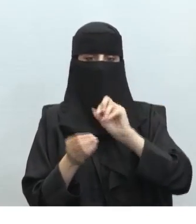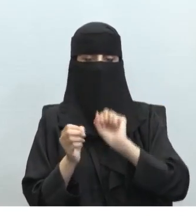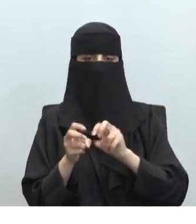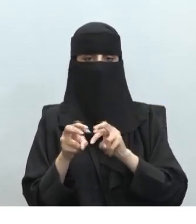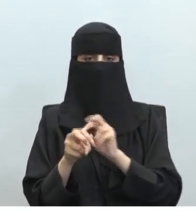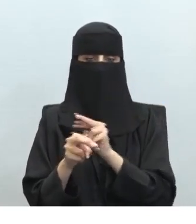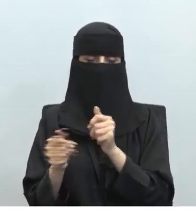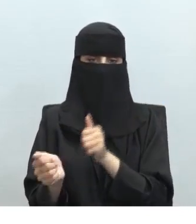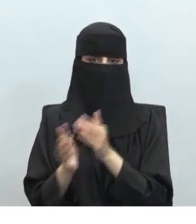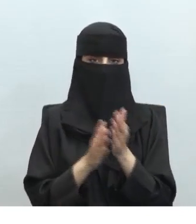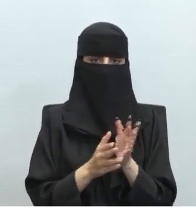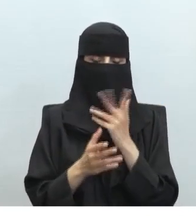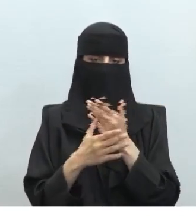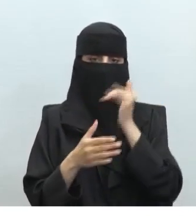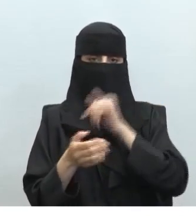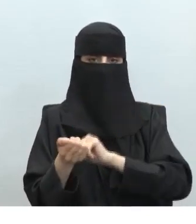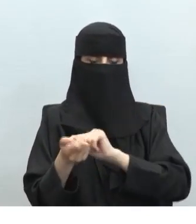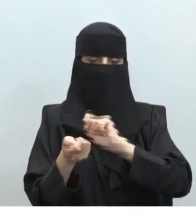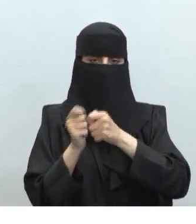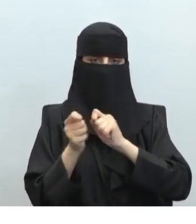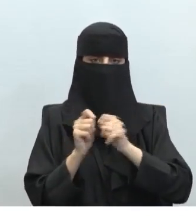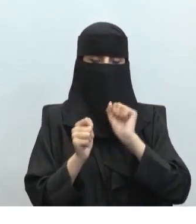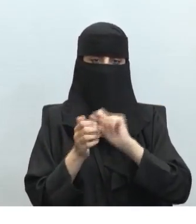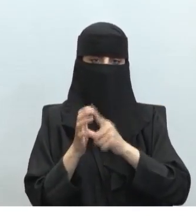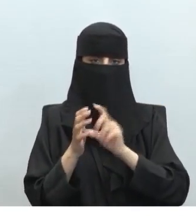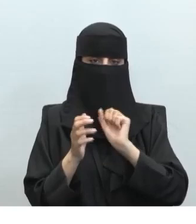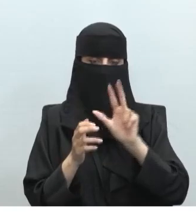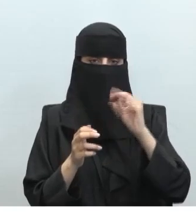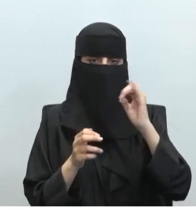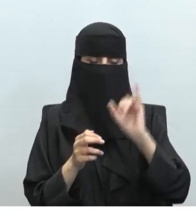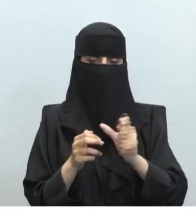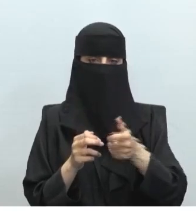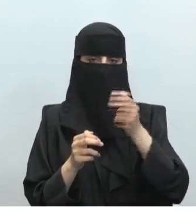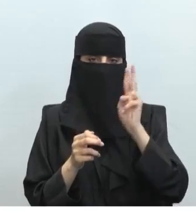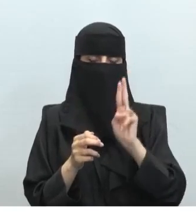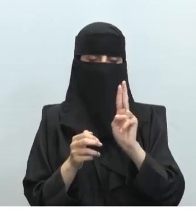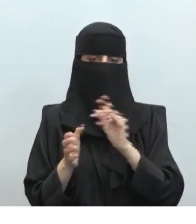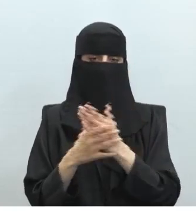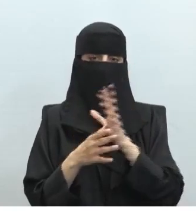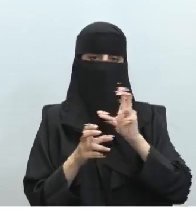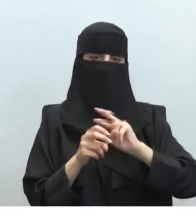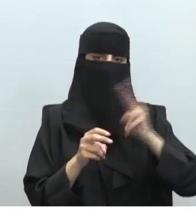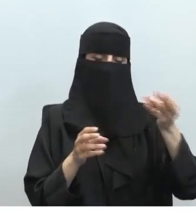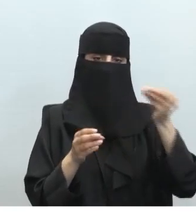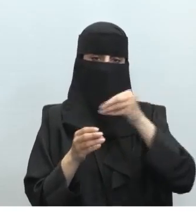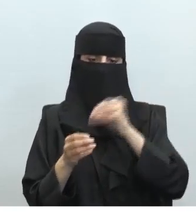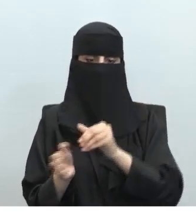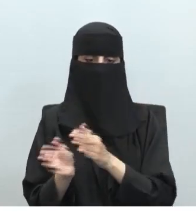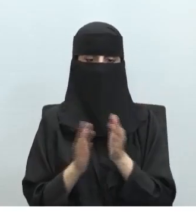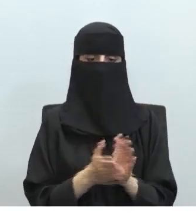مخلوقات حيه تم تعديلها بواسطه هندسه الجينات من خلال ادخال جين ماء من مخلوق حي